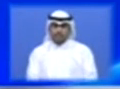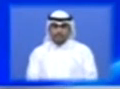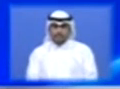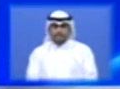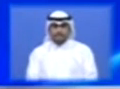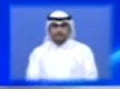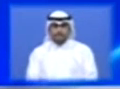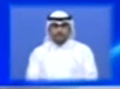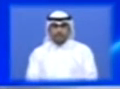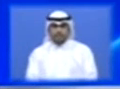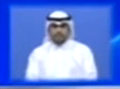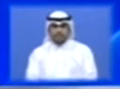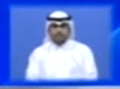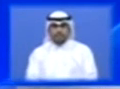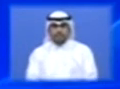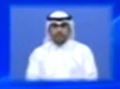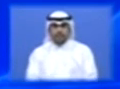الصحية.